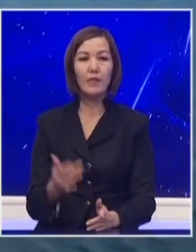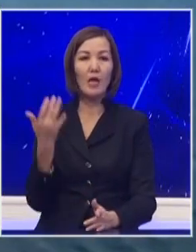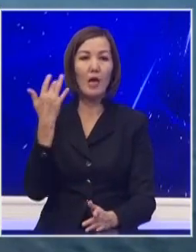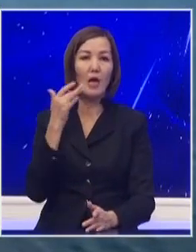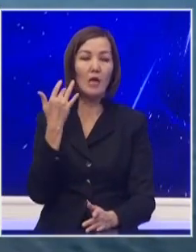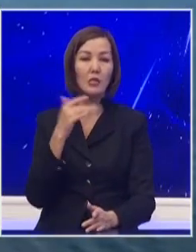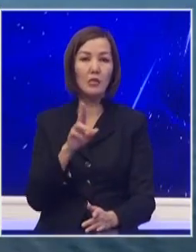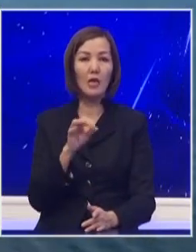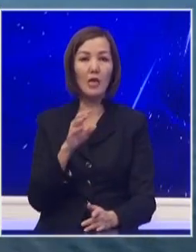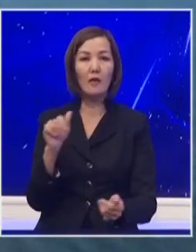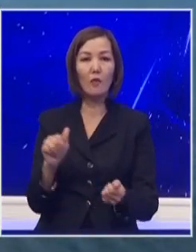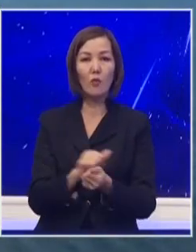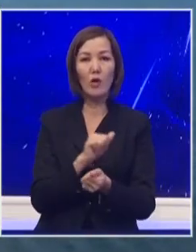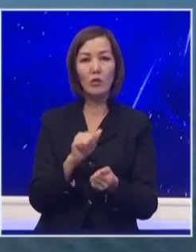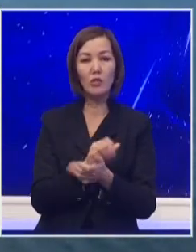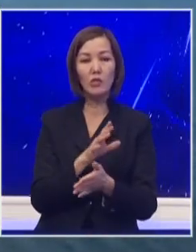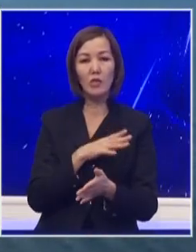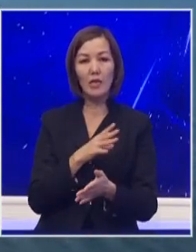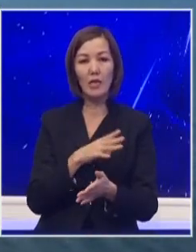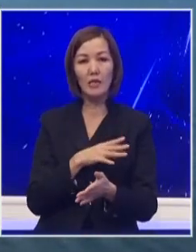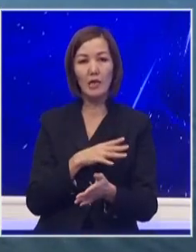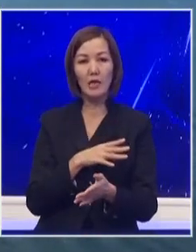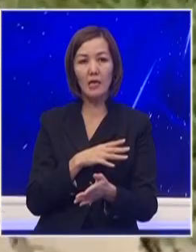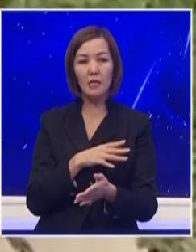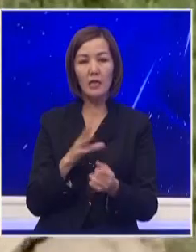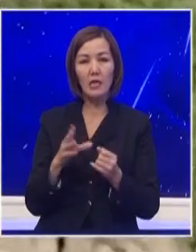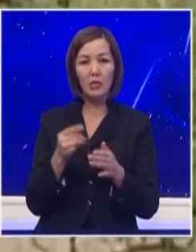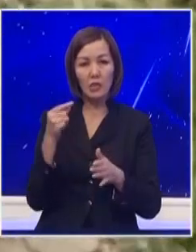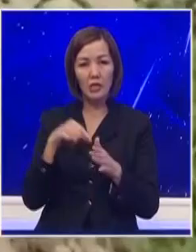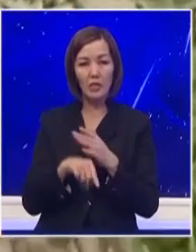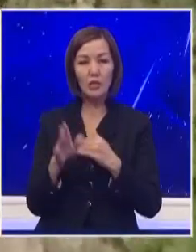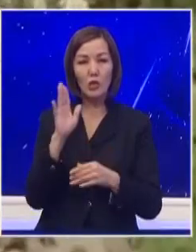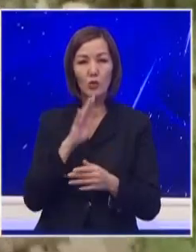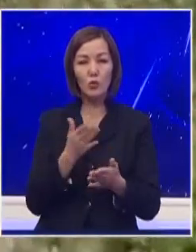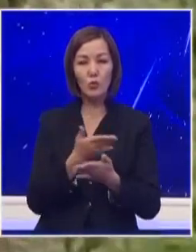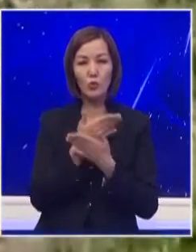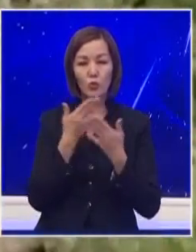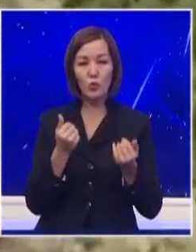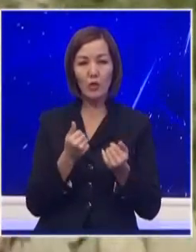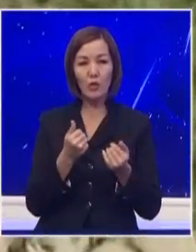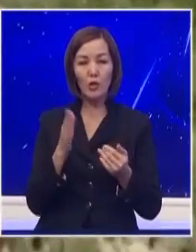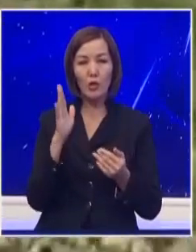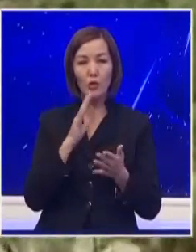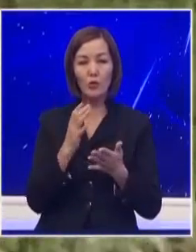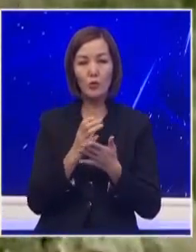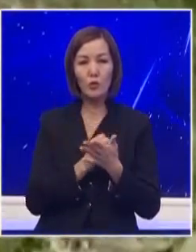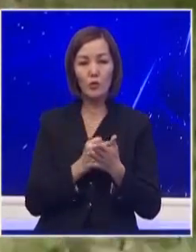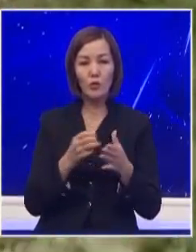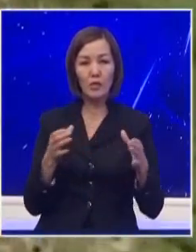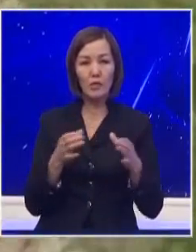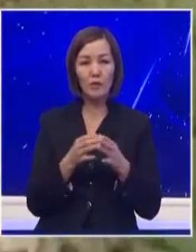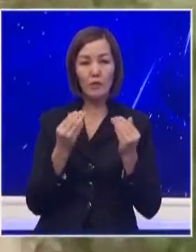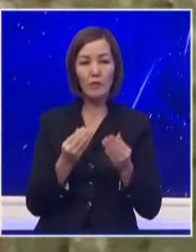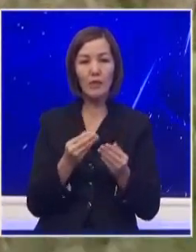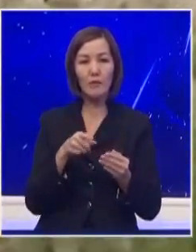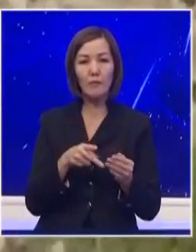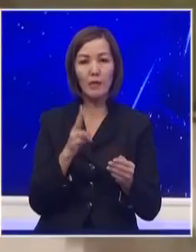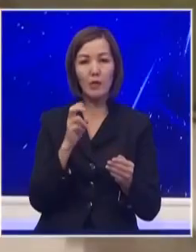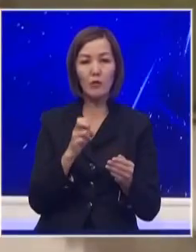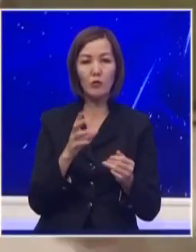ретте билік өкілдері оны тұқыртып, тізгінді қолдан шығармауға тырысуда. Бағаны тежеу үшін түрлі шара қолданылып жатыр. Өйтпеске амал жоқ. Әйтпесе